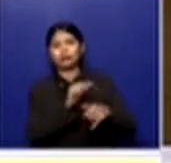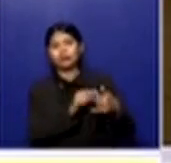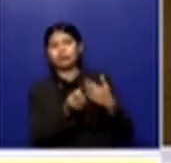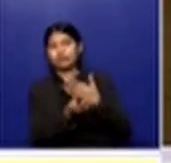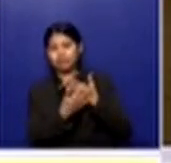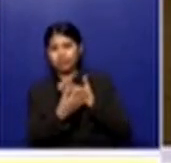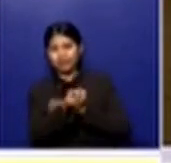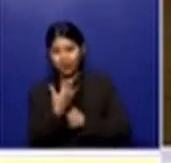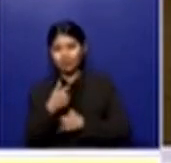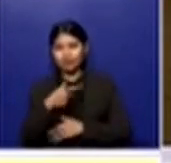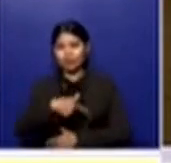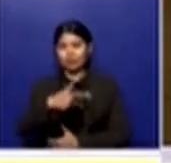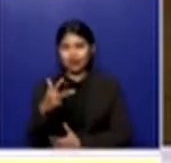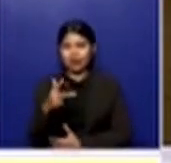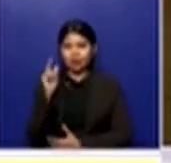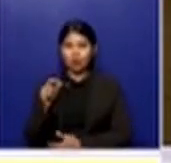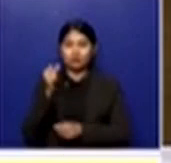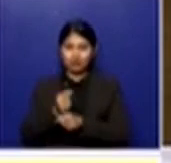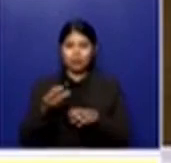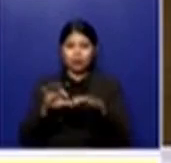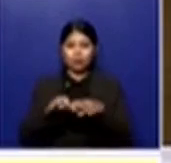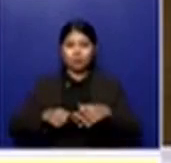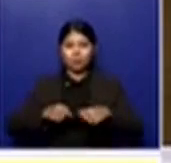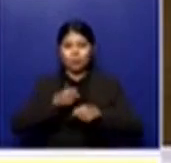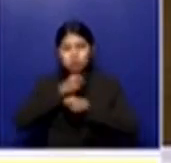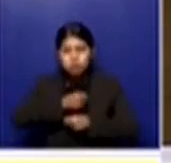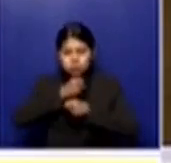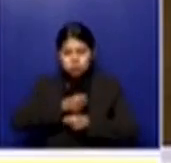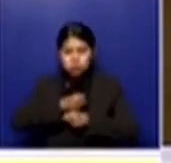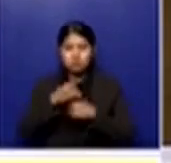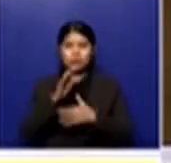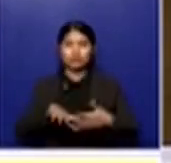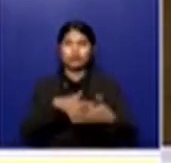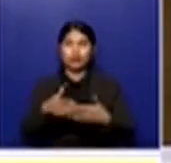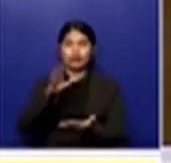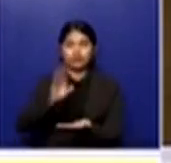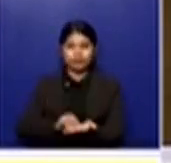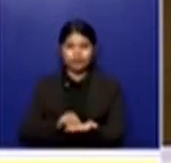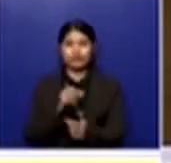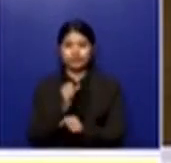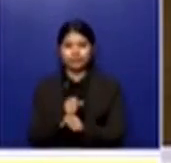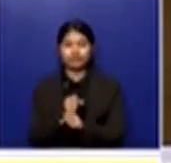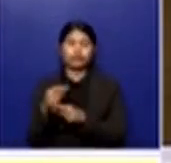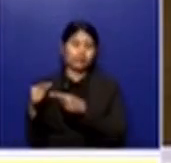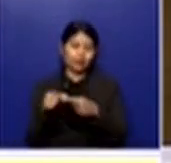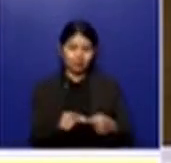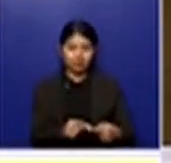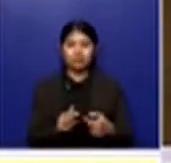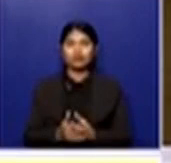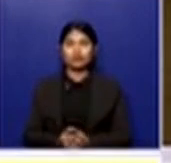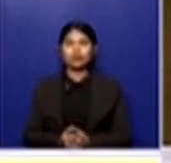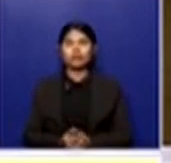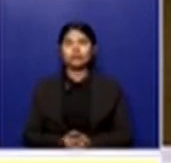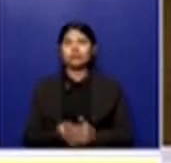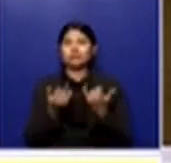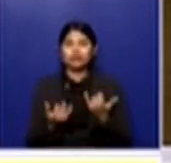ะว่าไทย PBS ต้องบุกและทำเรื่องนี้อย่างจริงจังเพราะนั้นอยู่ในแผนของเราที่จะทำเรื่องนี้อย่างต่อเนื่องนะคะแล้ว